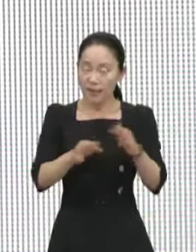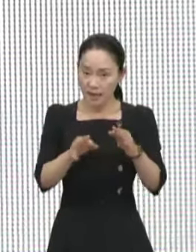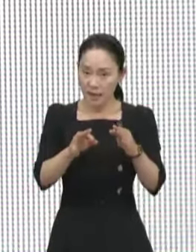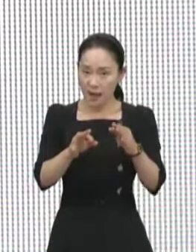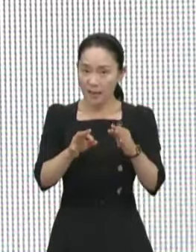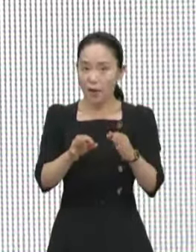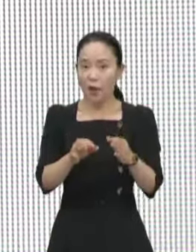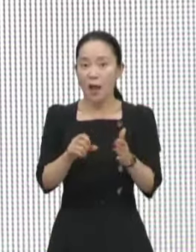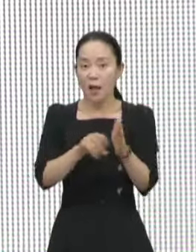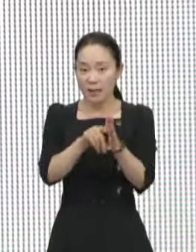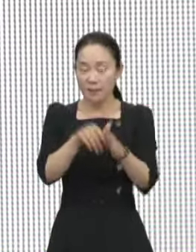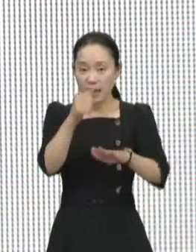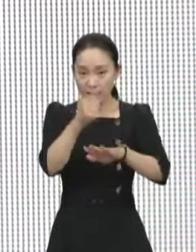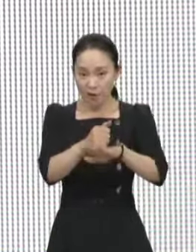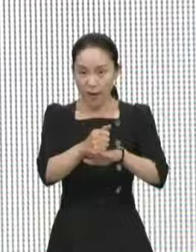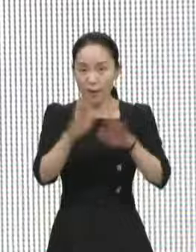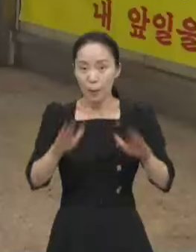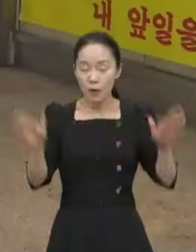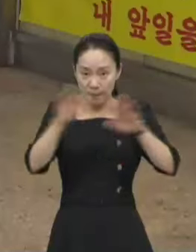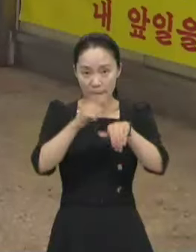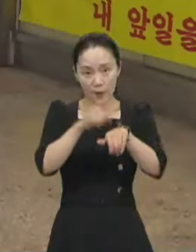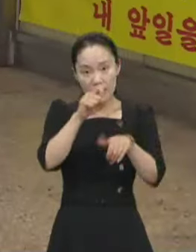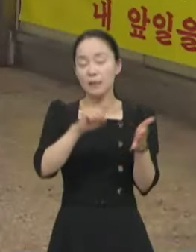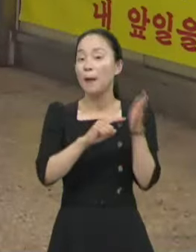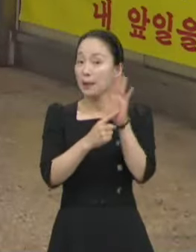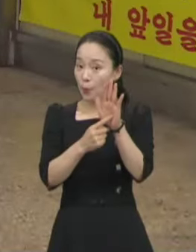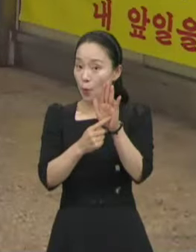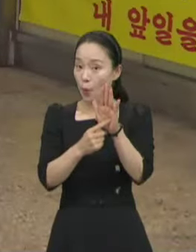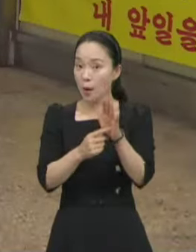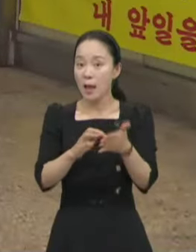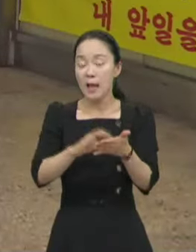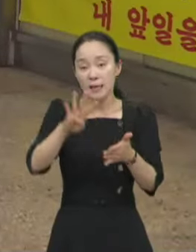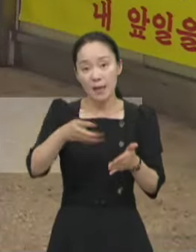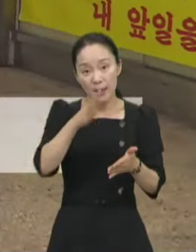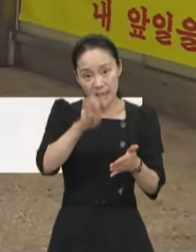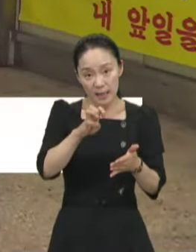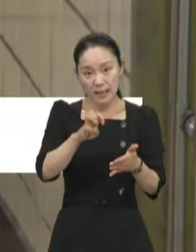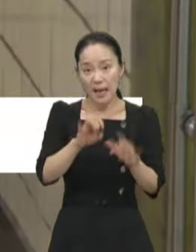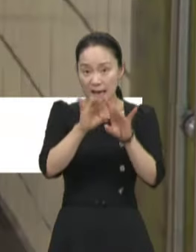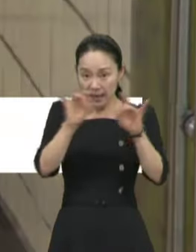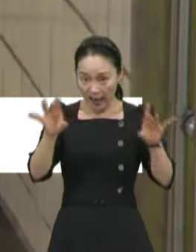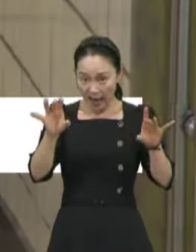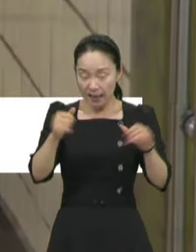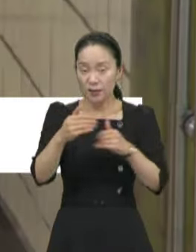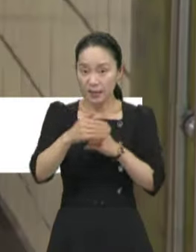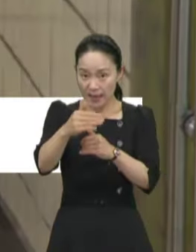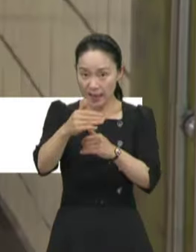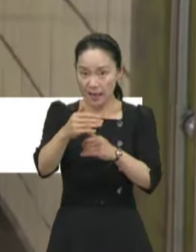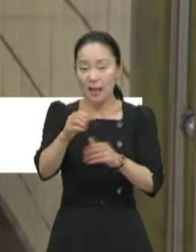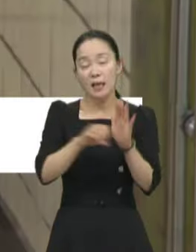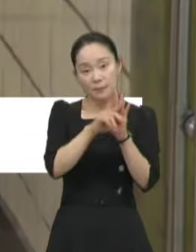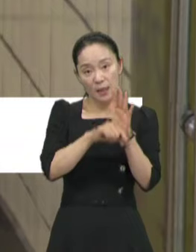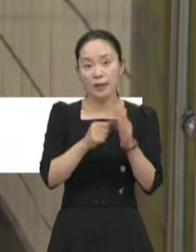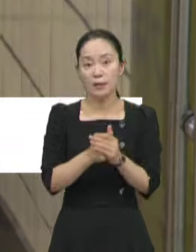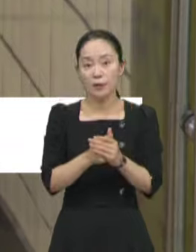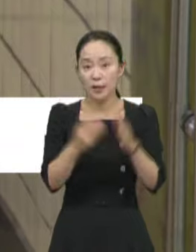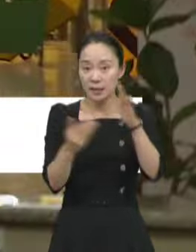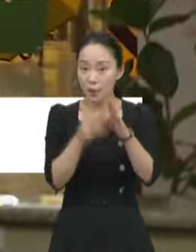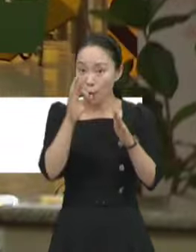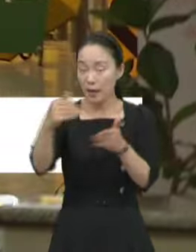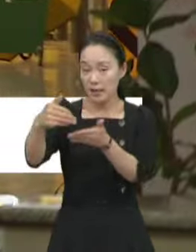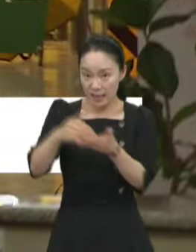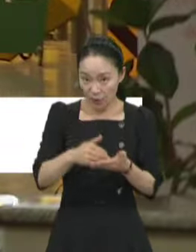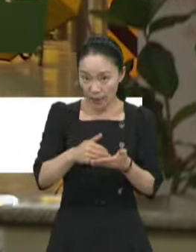결과는 오늘 밤 11시 발표됩니다. 전체 440개 개별 점포를 대상으로 진행된 이번 입찰에선 최고가를